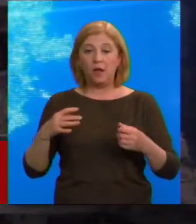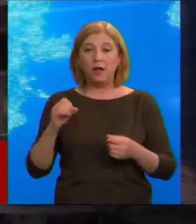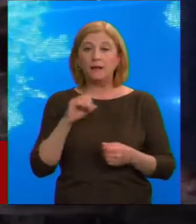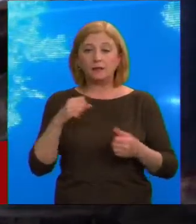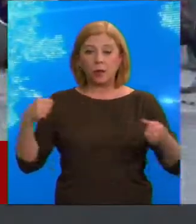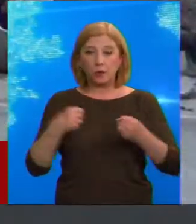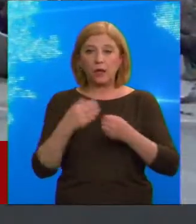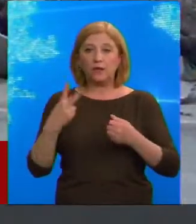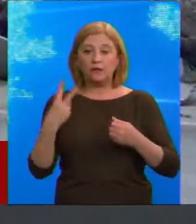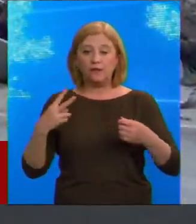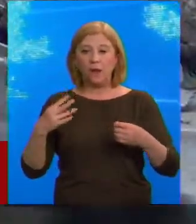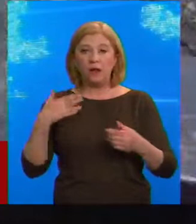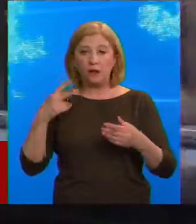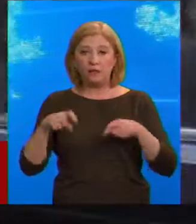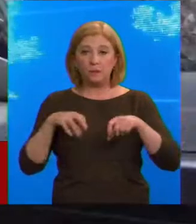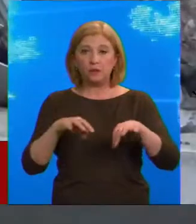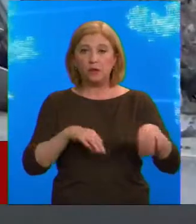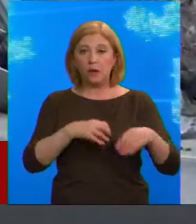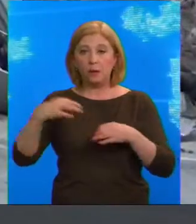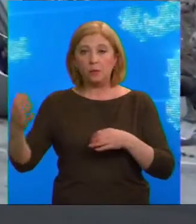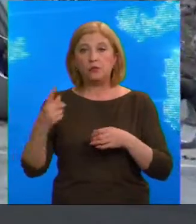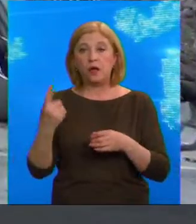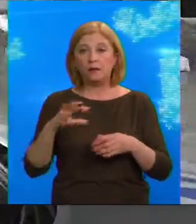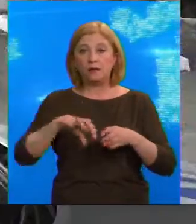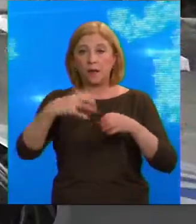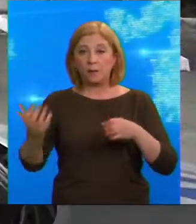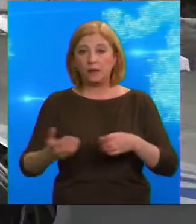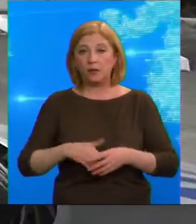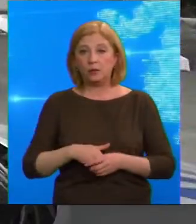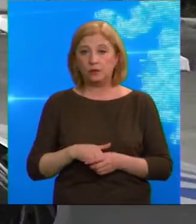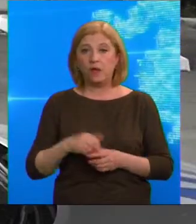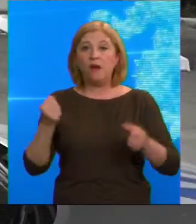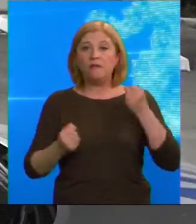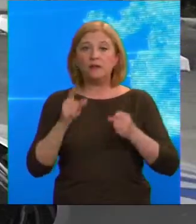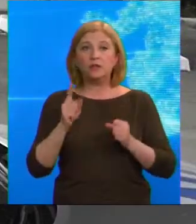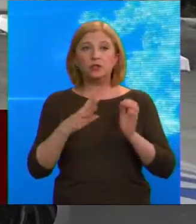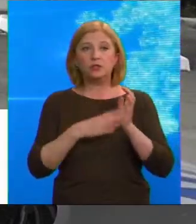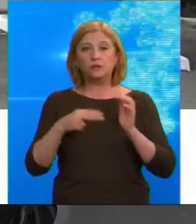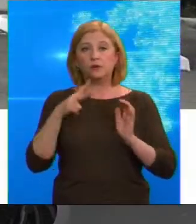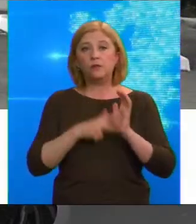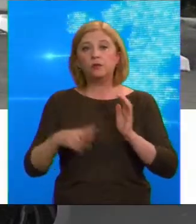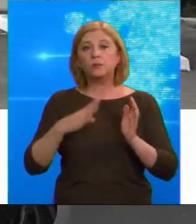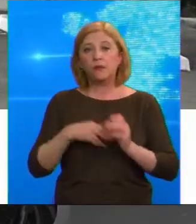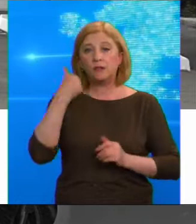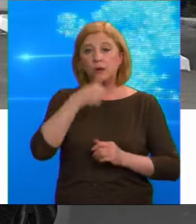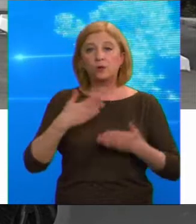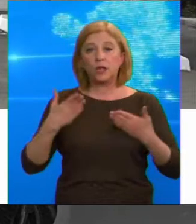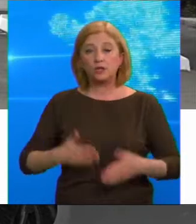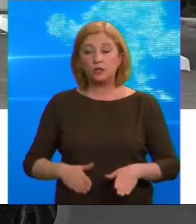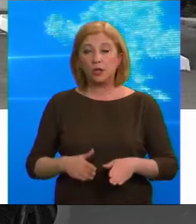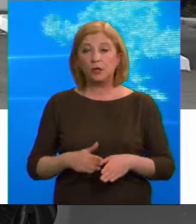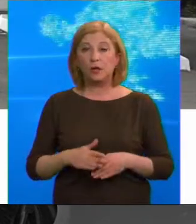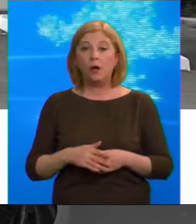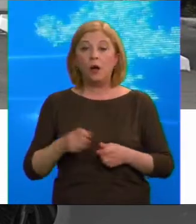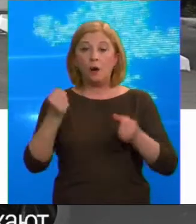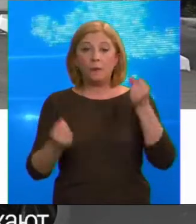удара 2 легковушки снесло на обочину. Одна из них опрокинулась. Водитель 1989 года рождения,